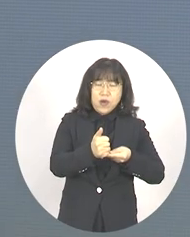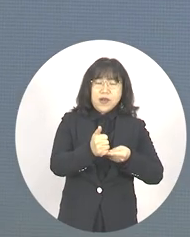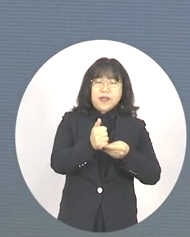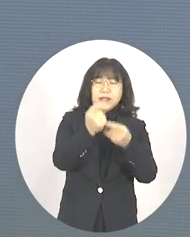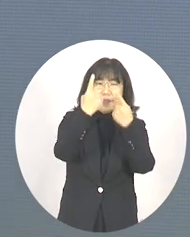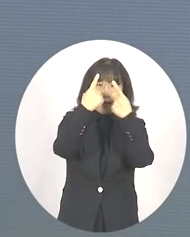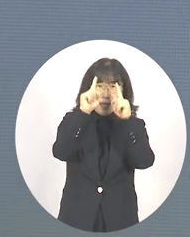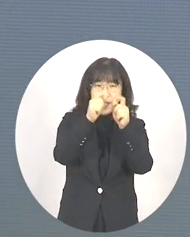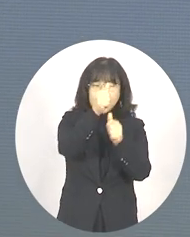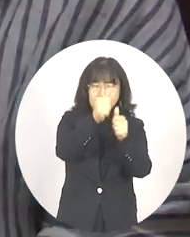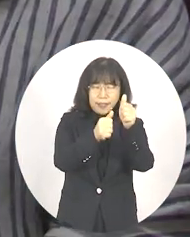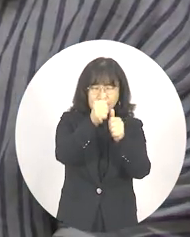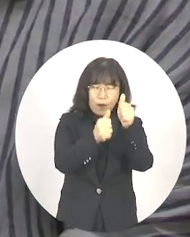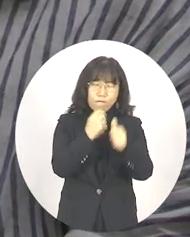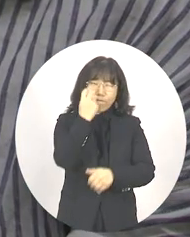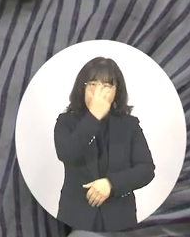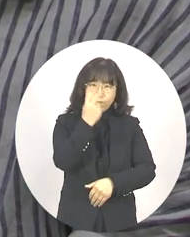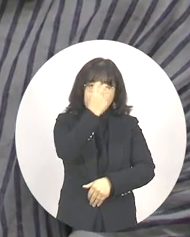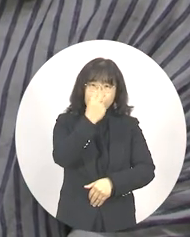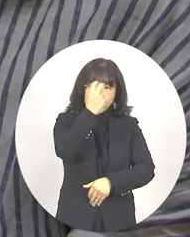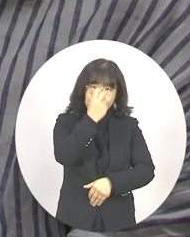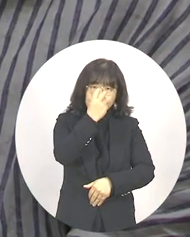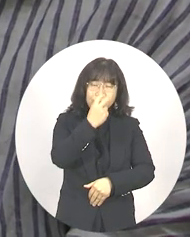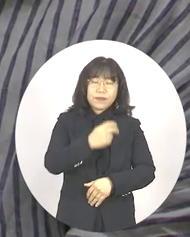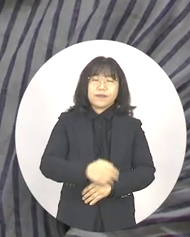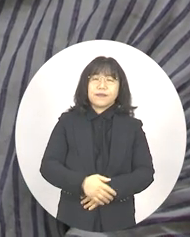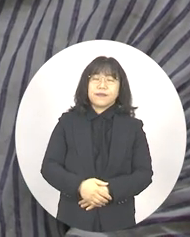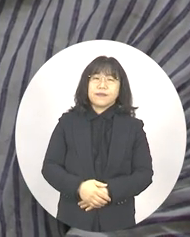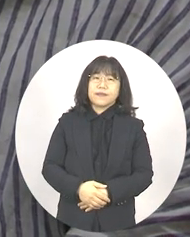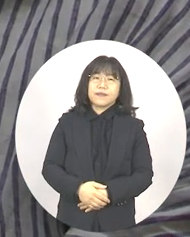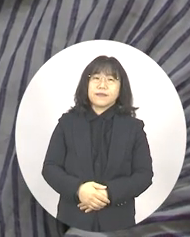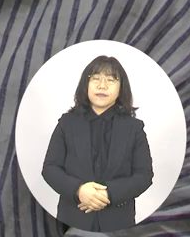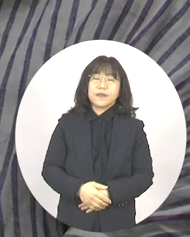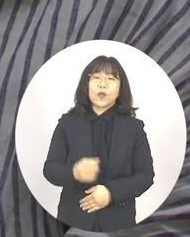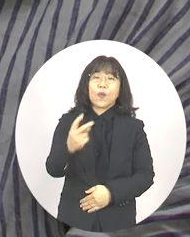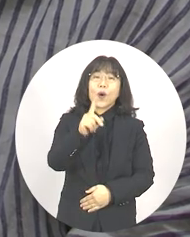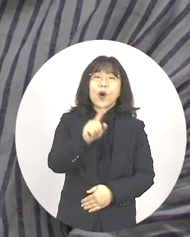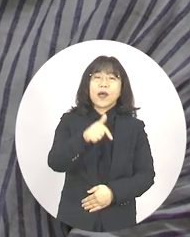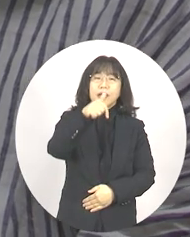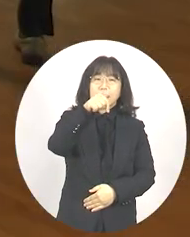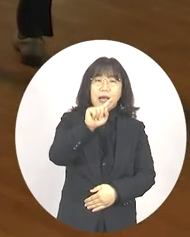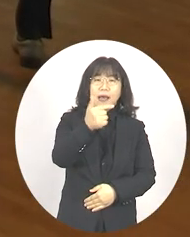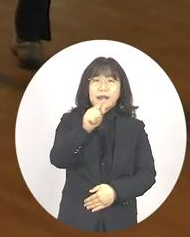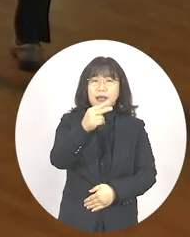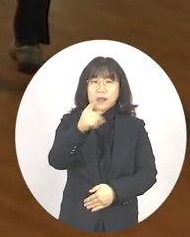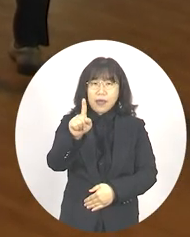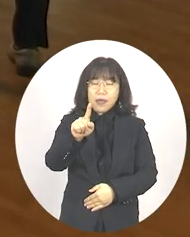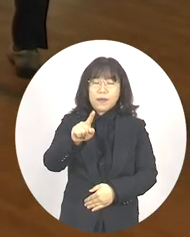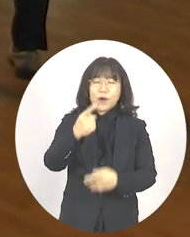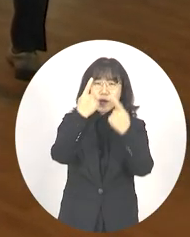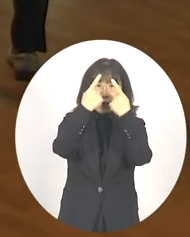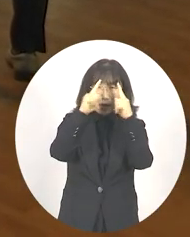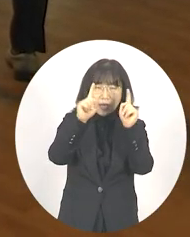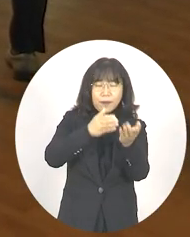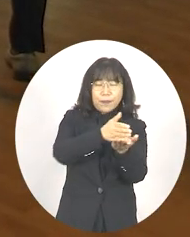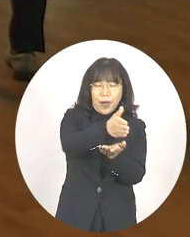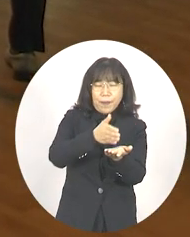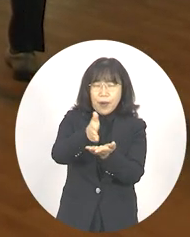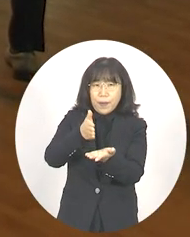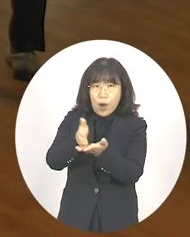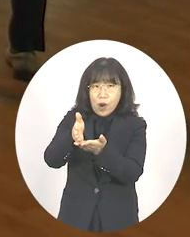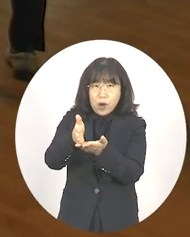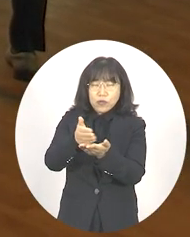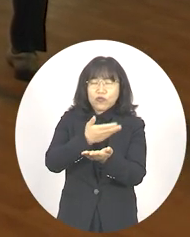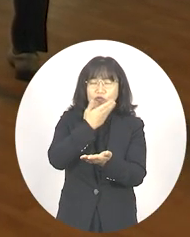수능 결과를 분석하고 정시 지원 전략에 대해 이야기할 예정입니다. 또 가나다군 주요 대학별